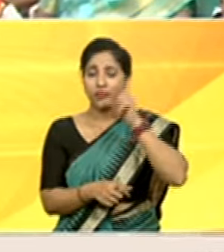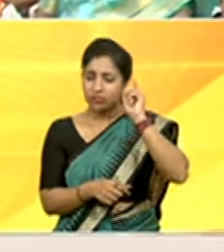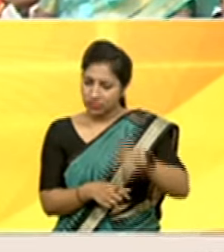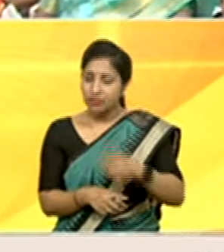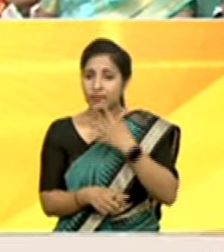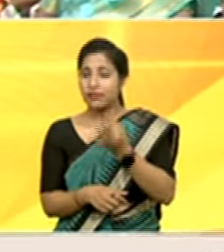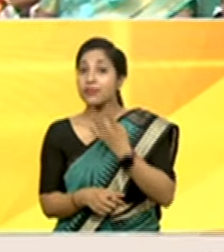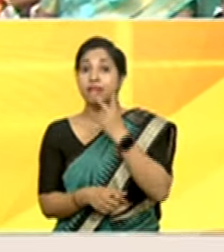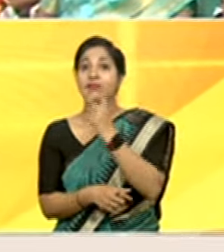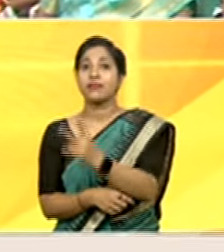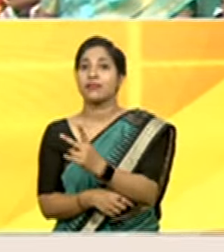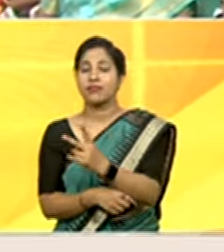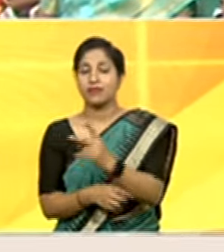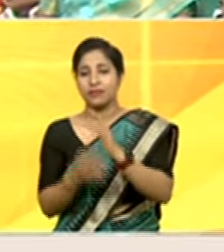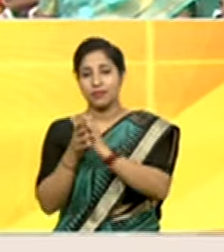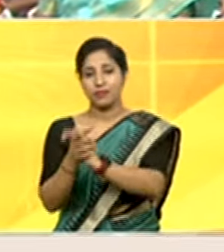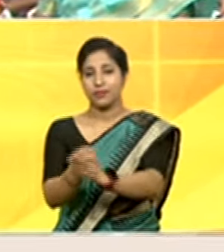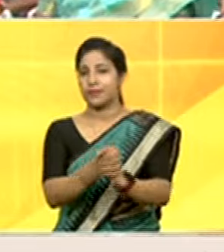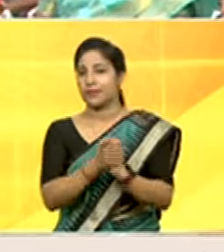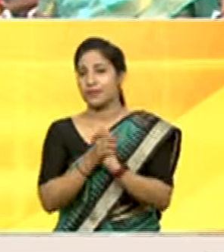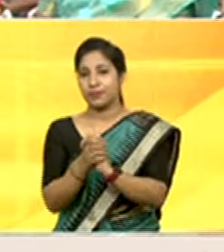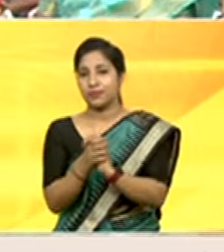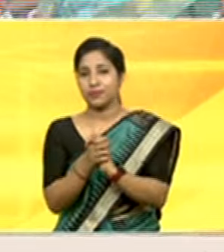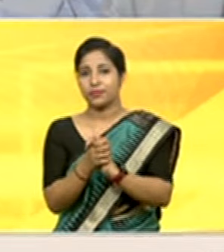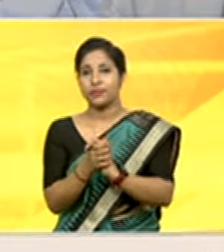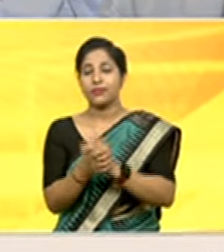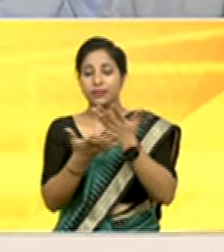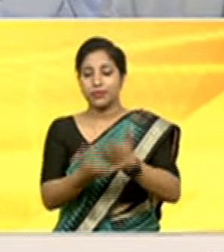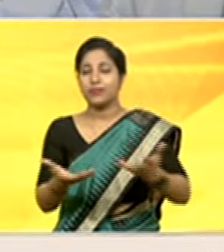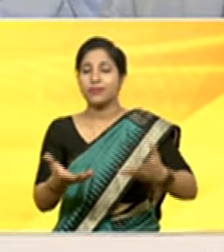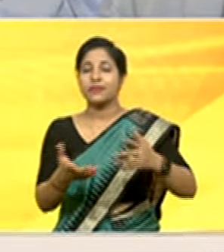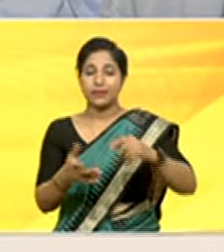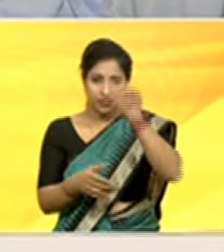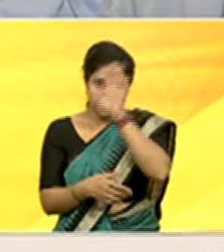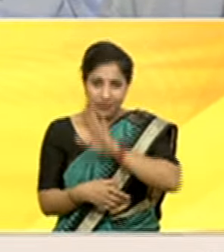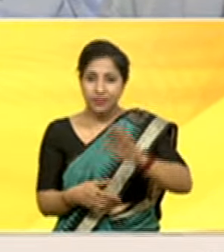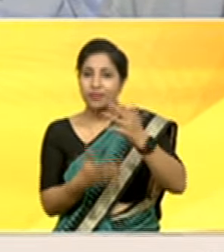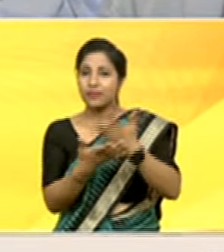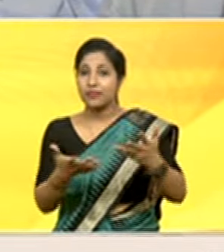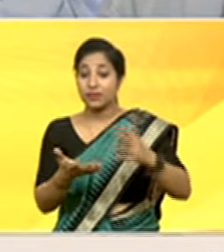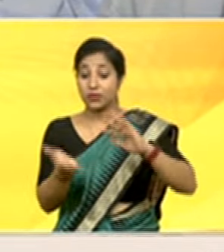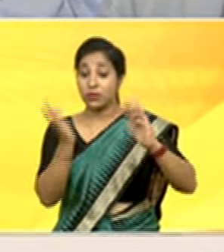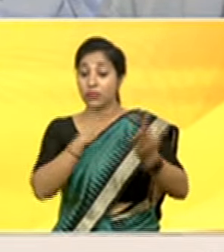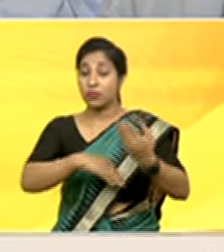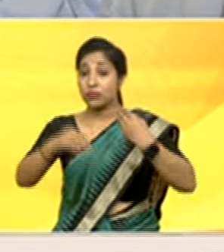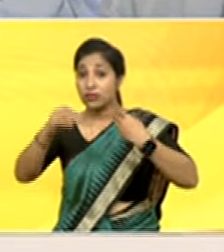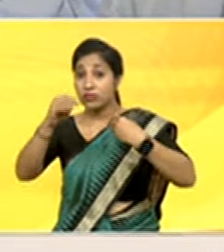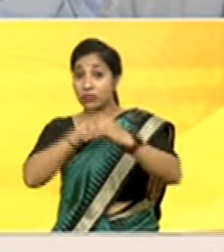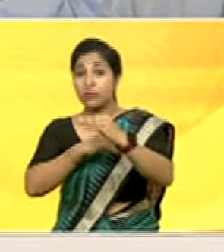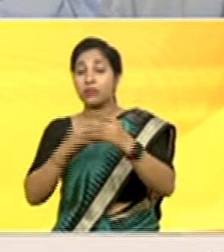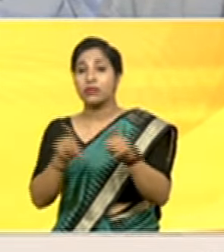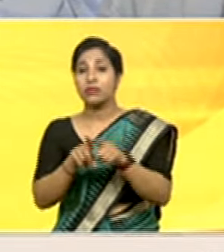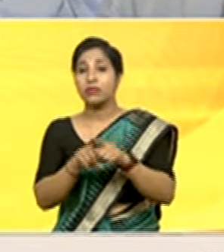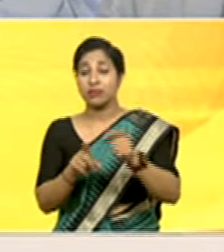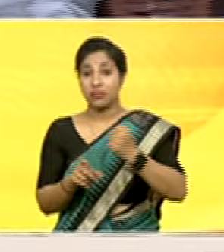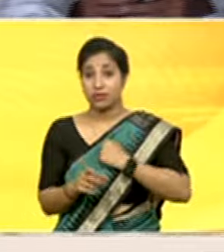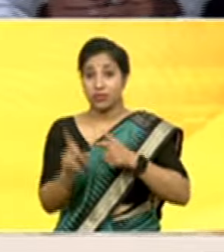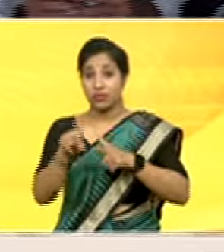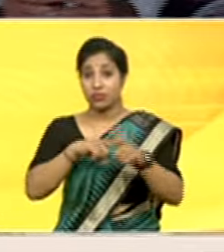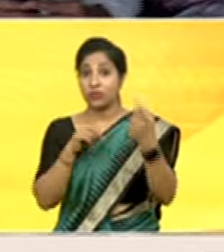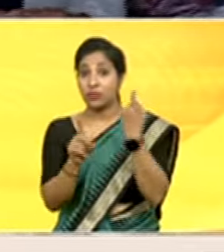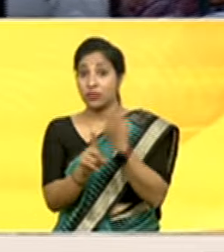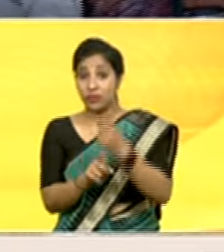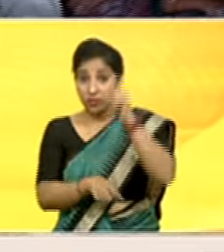जुरूर ले। साथियों लोकल प्रोडक को ग्लोबल बनाने में हमारे जम्मू